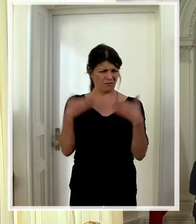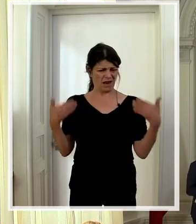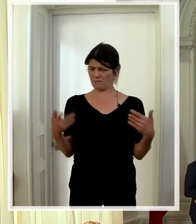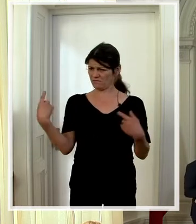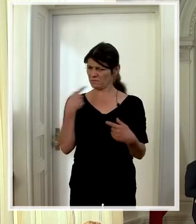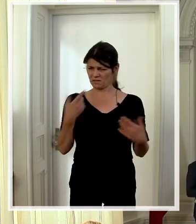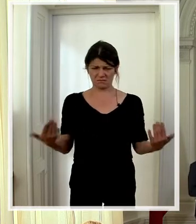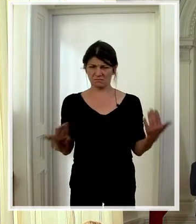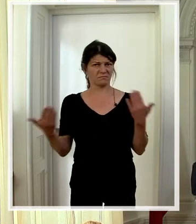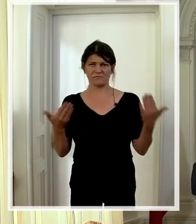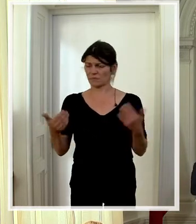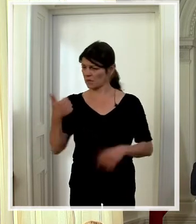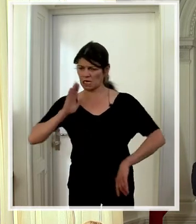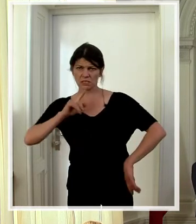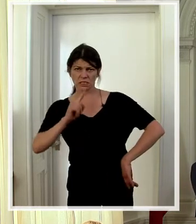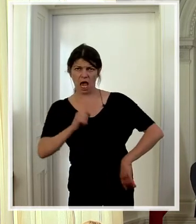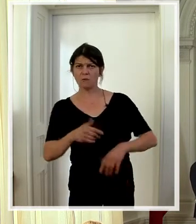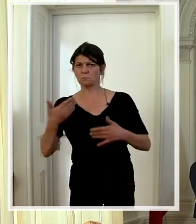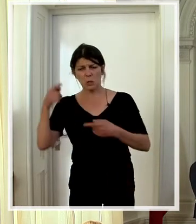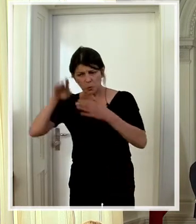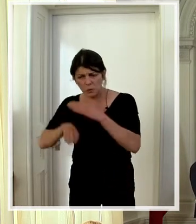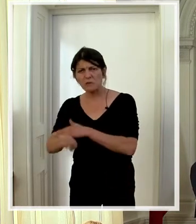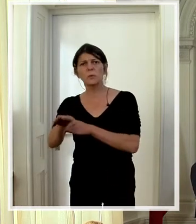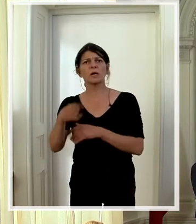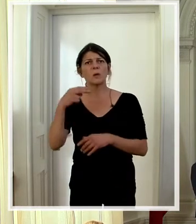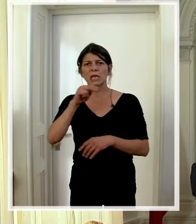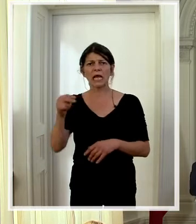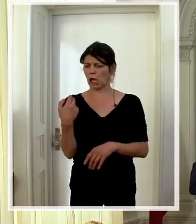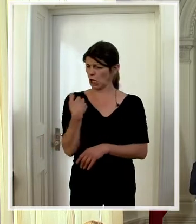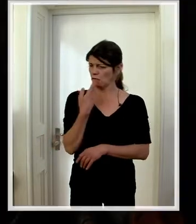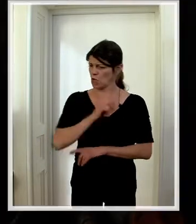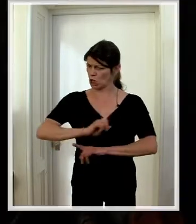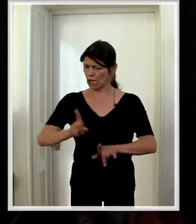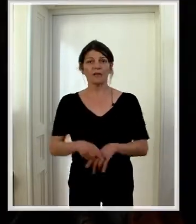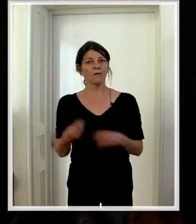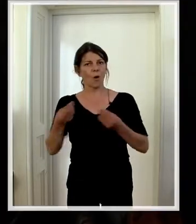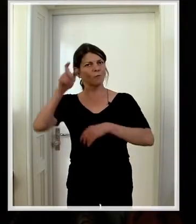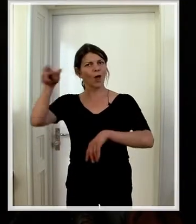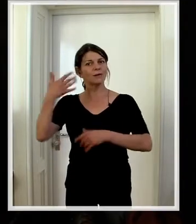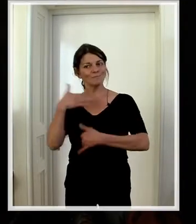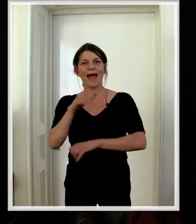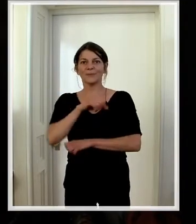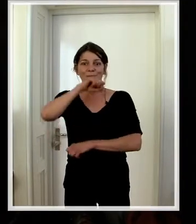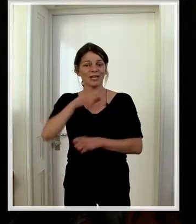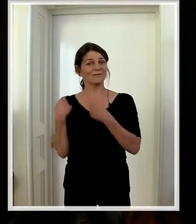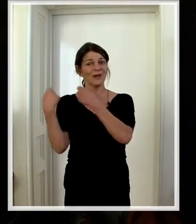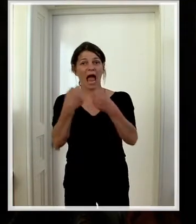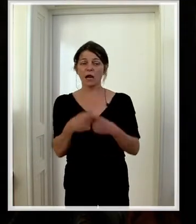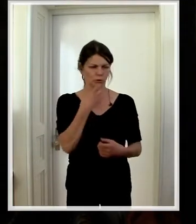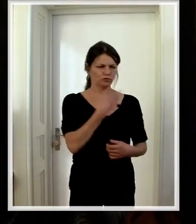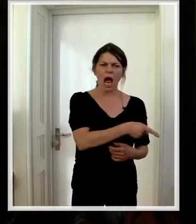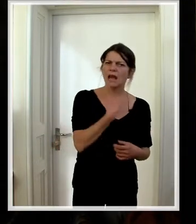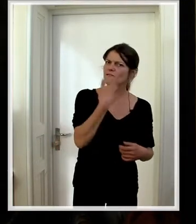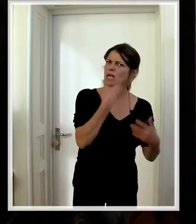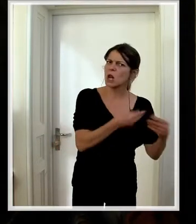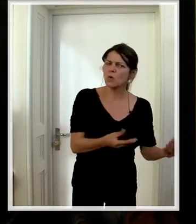siehst. Auf der einen Seite siehst du, ja Gott, nein, aber die Unterführung im Nendler will ich dann gleich nicht, weil es könnte attraktiver werden. In Schaan möchte ich aber eine Lösung, dort würde